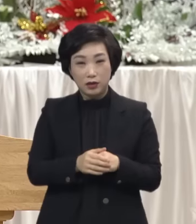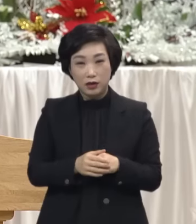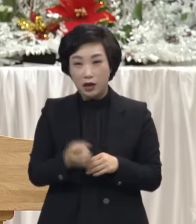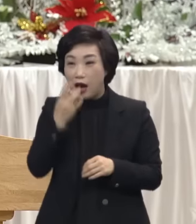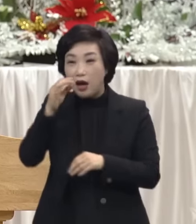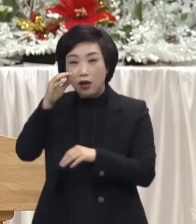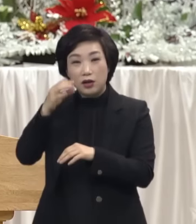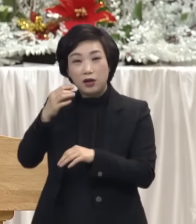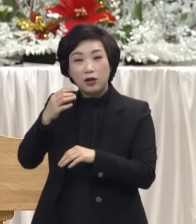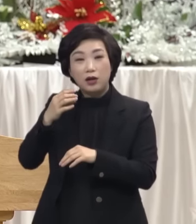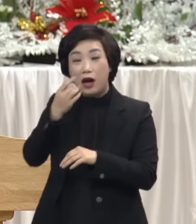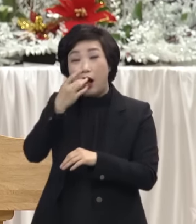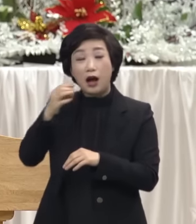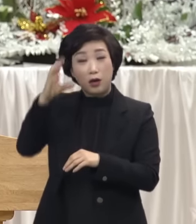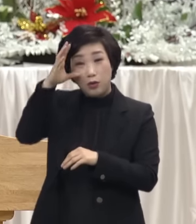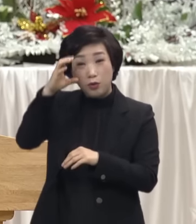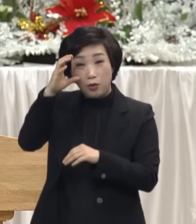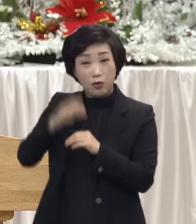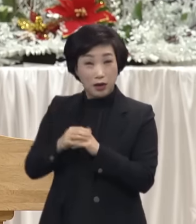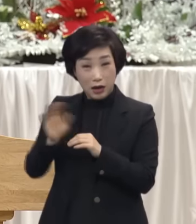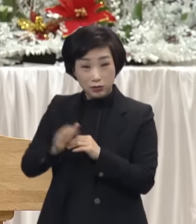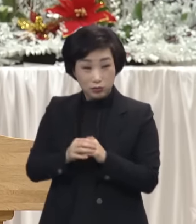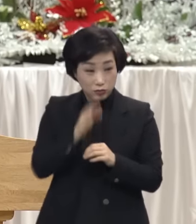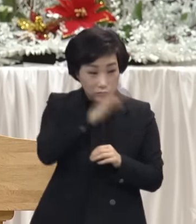알곡이 다가 아니고 쭉정이가 나온다.